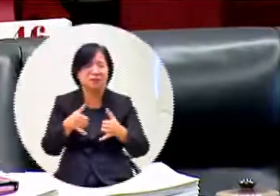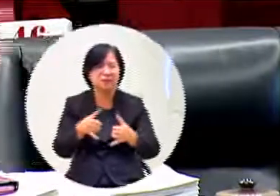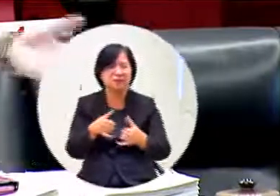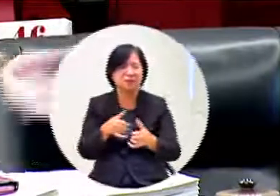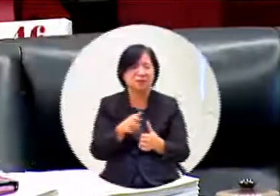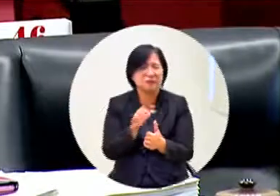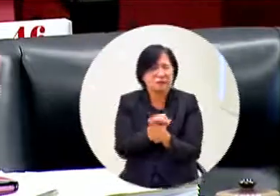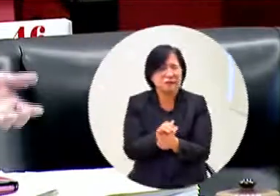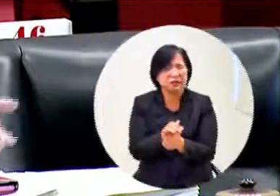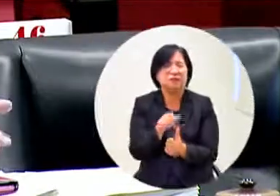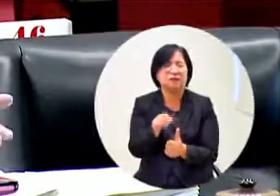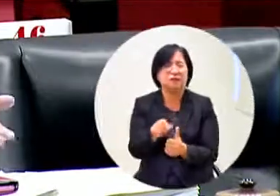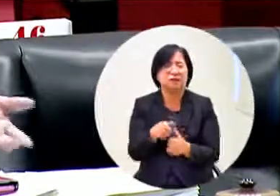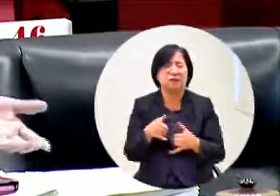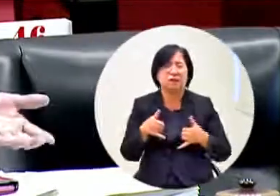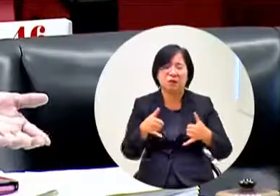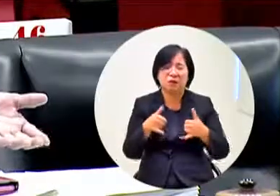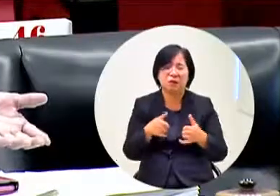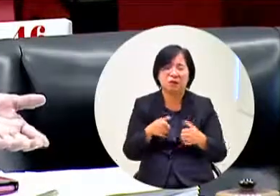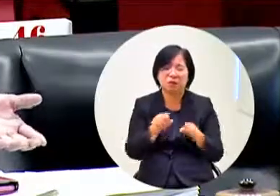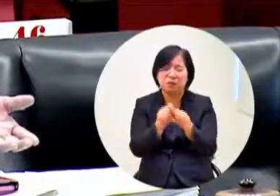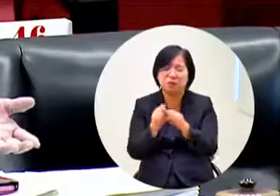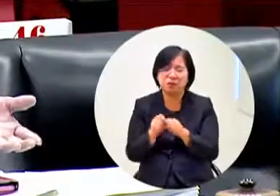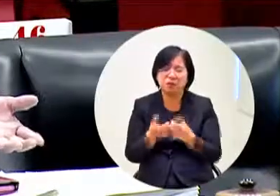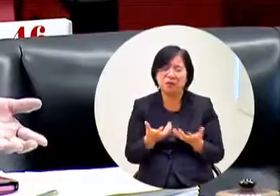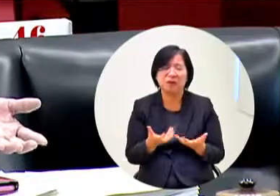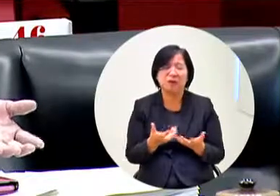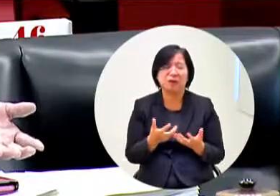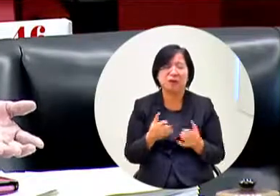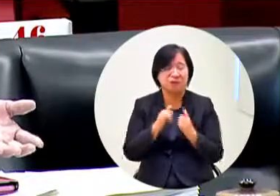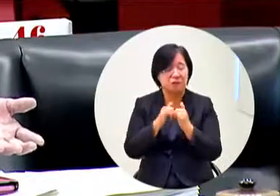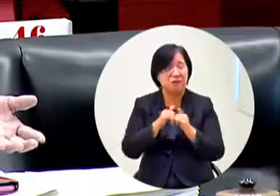就继续让它烂让它破，那居民的通行安全